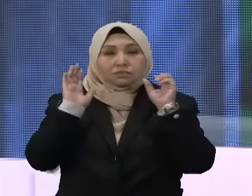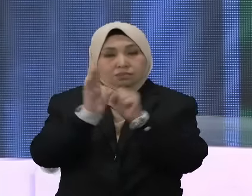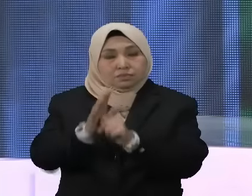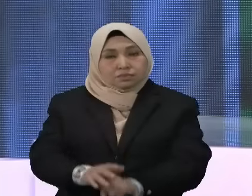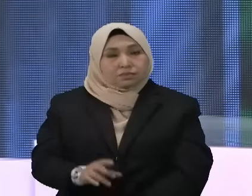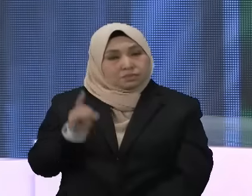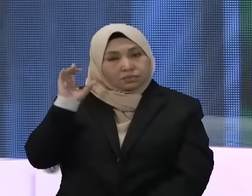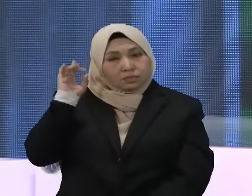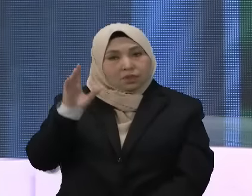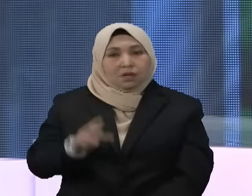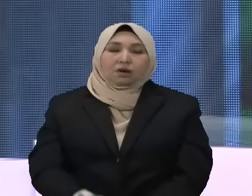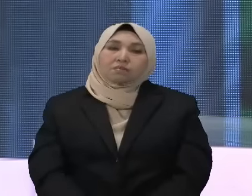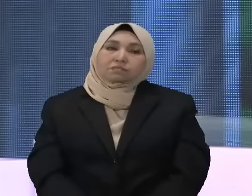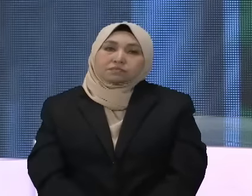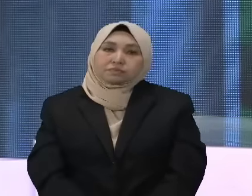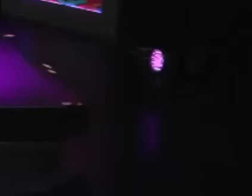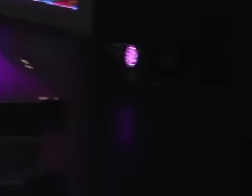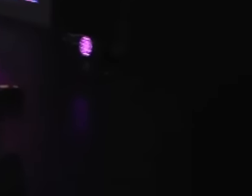Infaq.